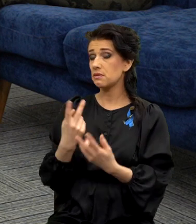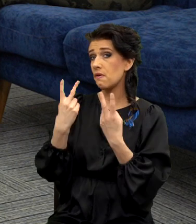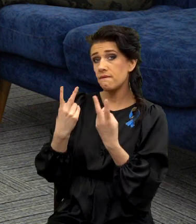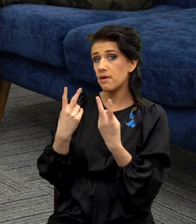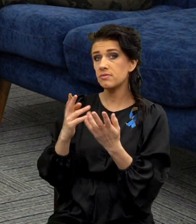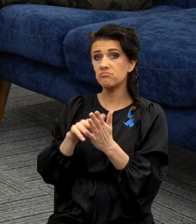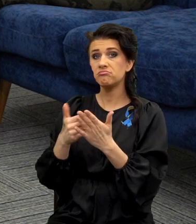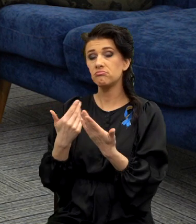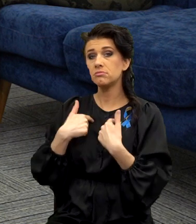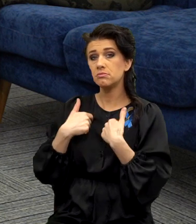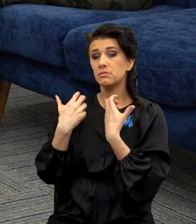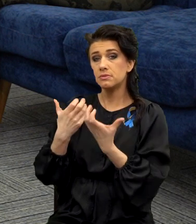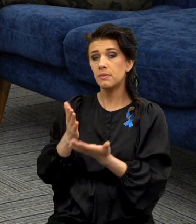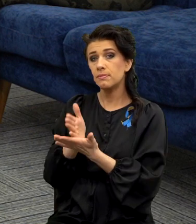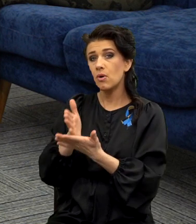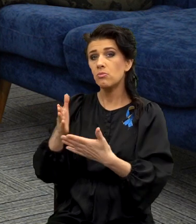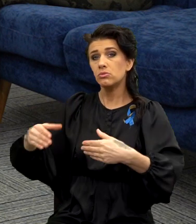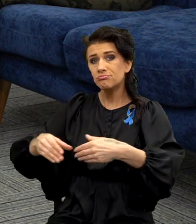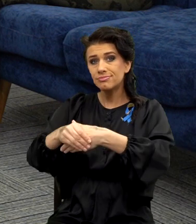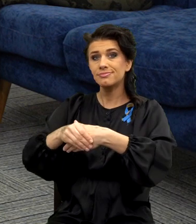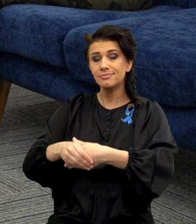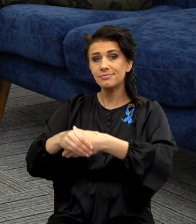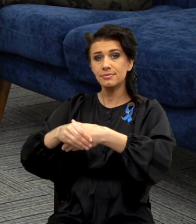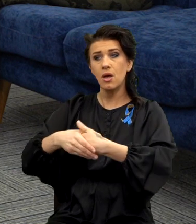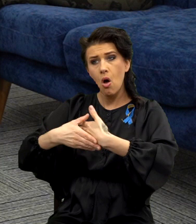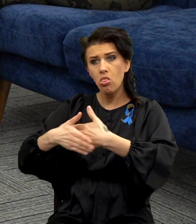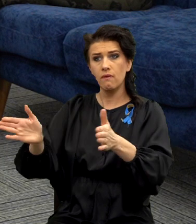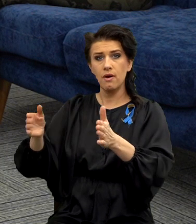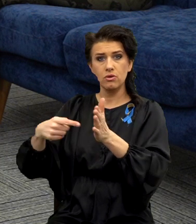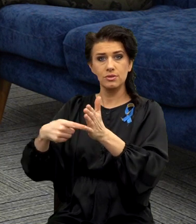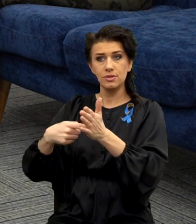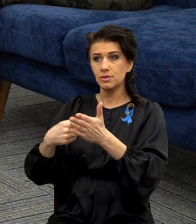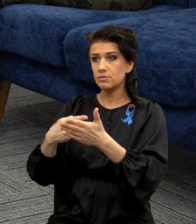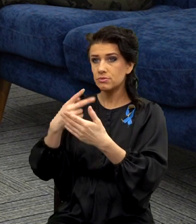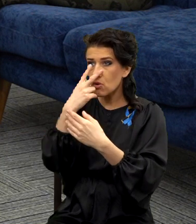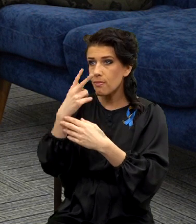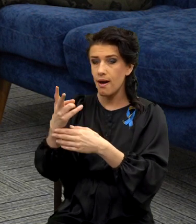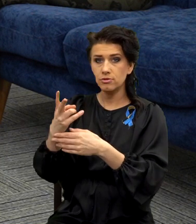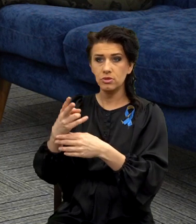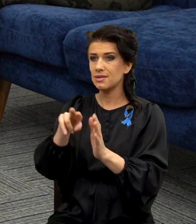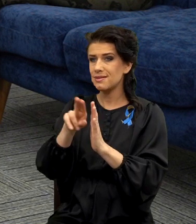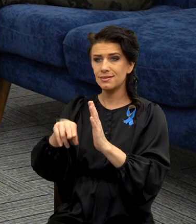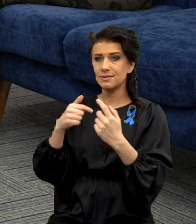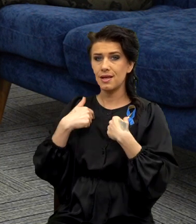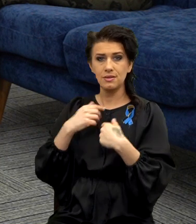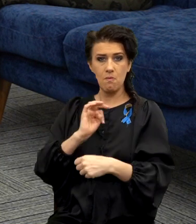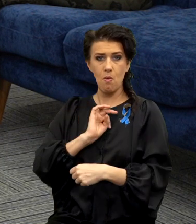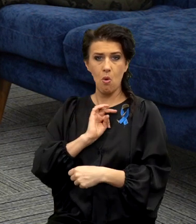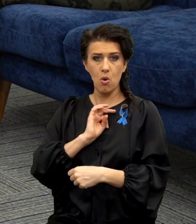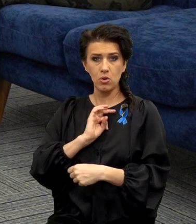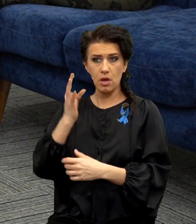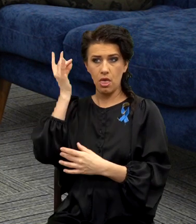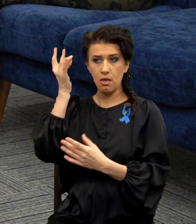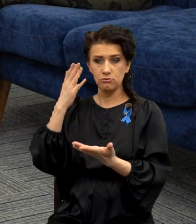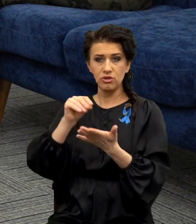ważne, kiedy chcemy wesprzeć i pomóc, to otworzyć się na to, co jest, czyli zrezygnować ze swoich oczekiwań, o czym powiedziałaś,